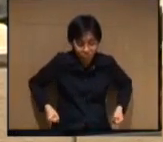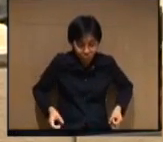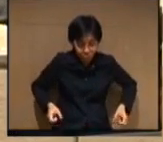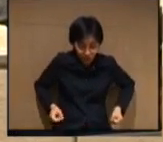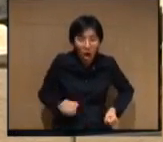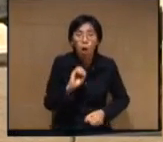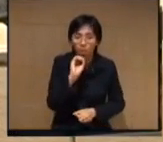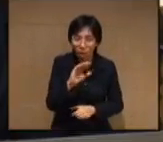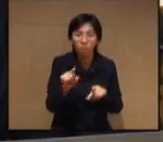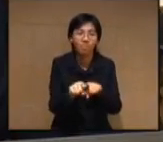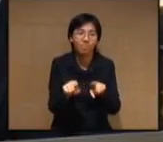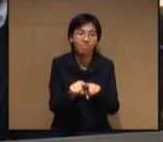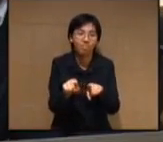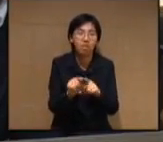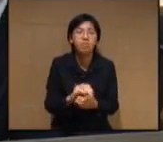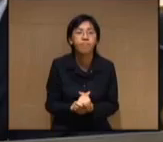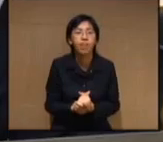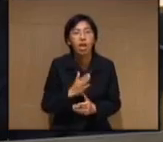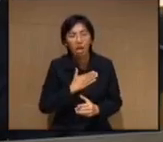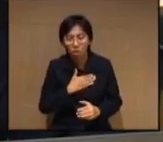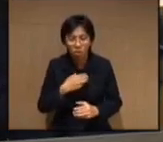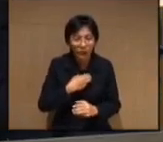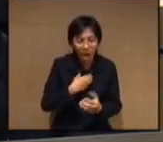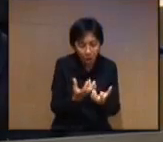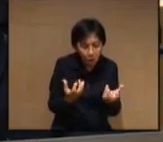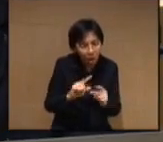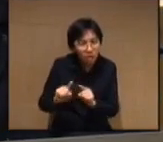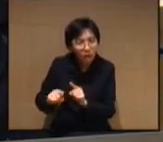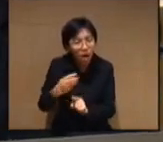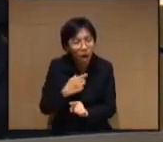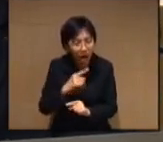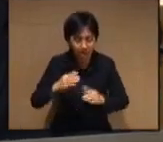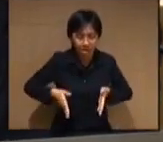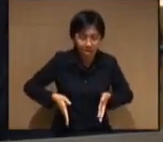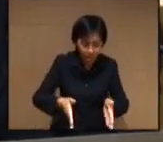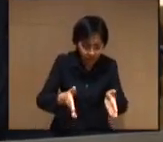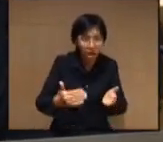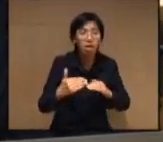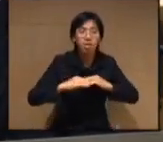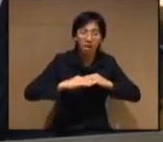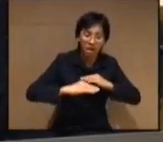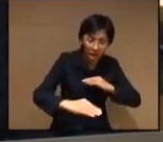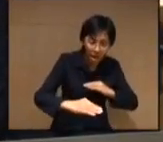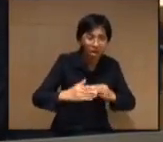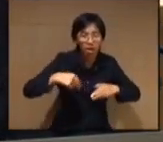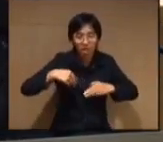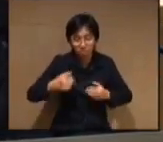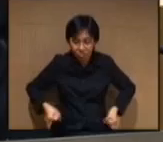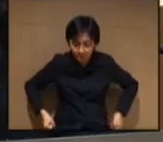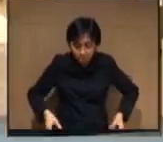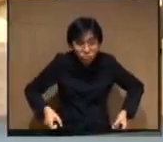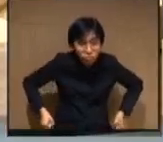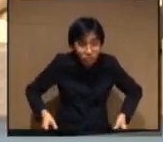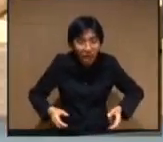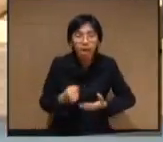องแล้วก็คอของทกอย่าง เราต้องการอย่เช่นทางเดิน ทางลาดต้องสรางข้มา